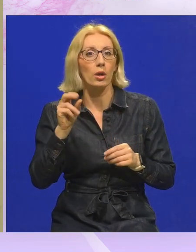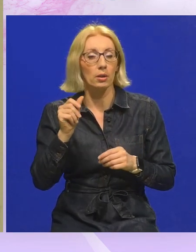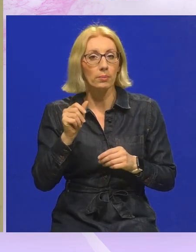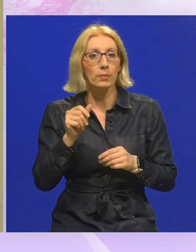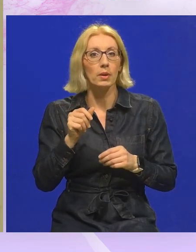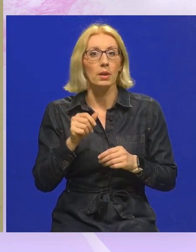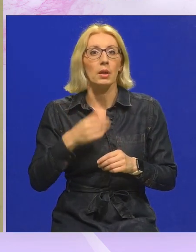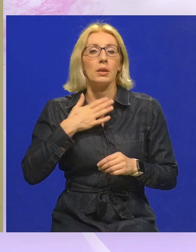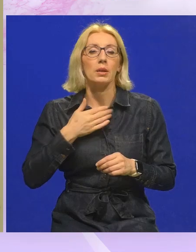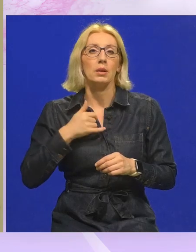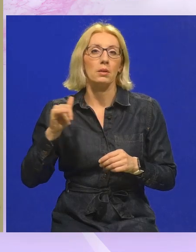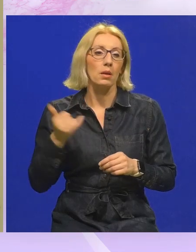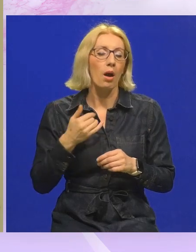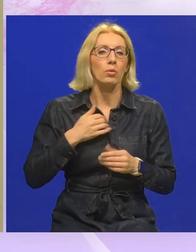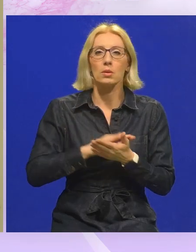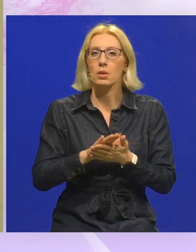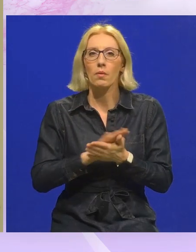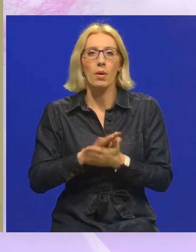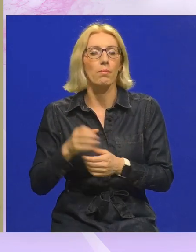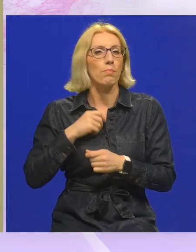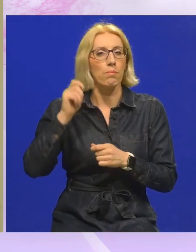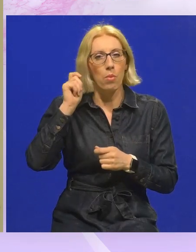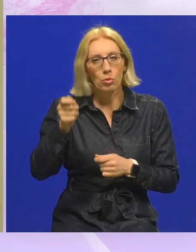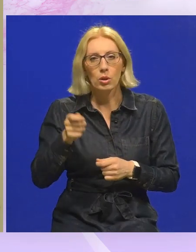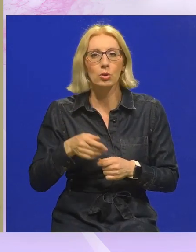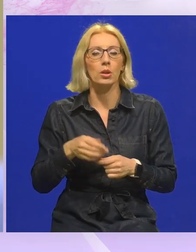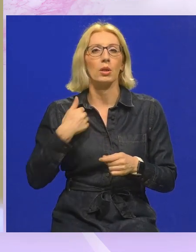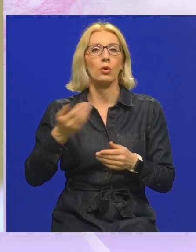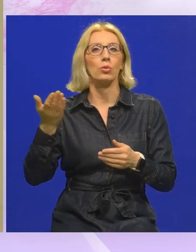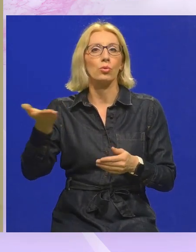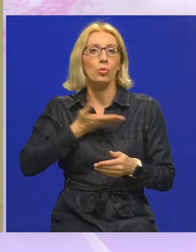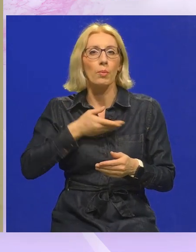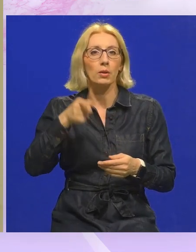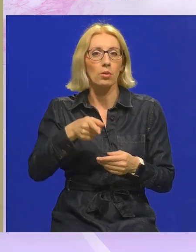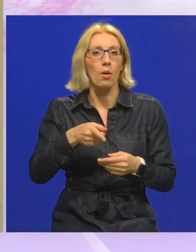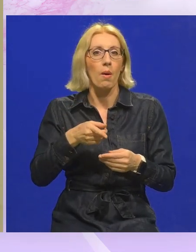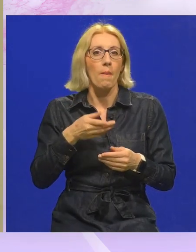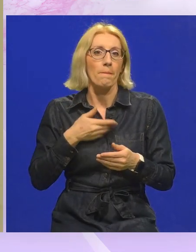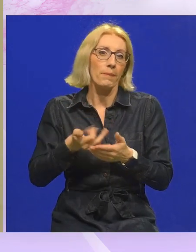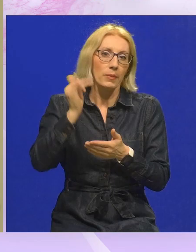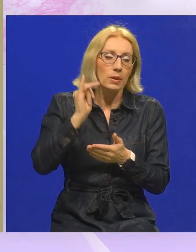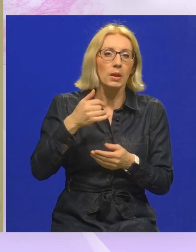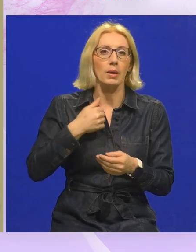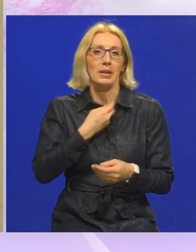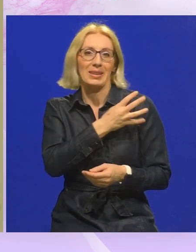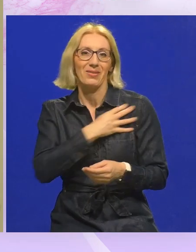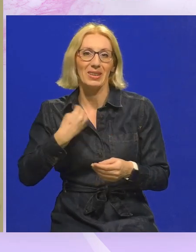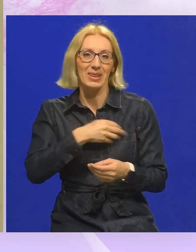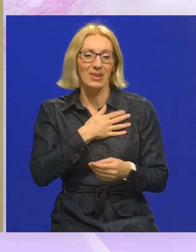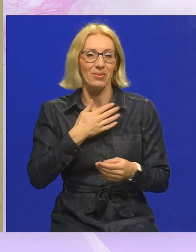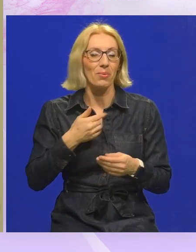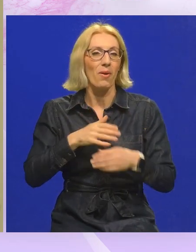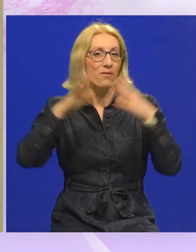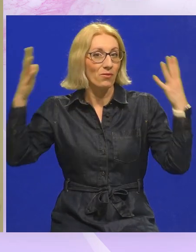I jako sam zadovoljna i počašćena što sam dobila takvu priliku da reprezentiram Hrvatsku na